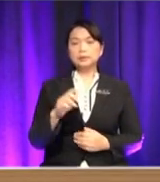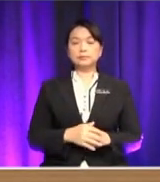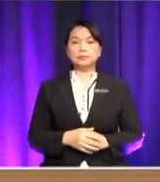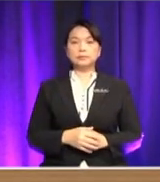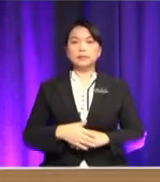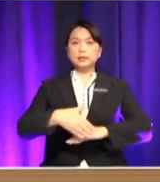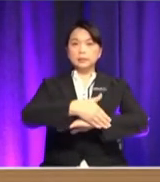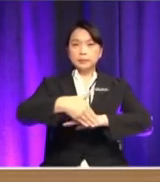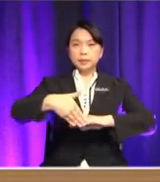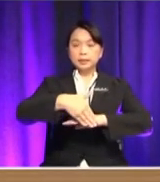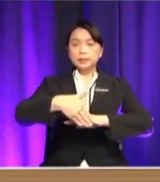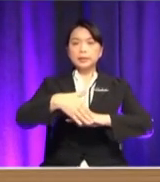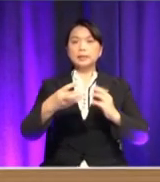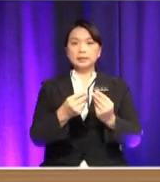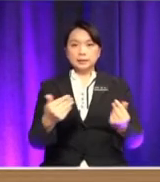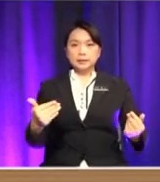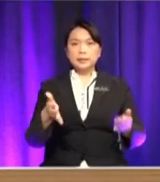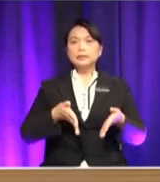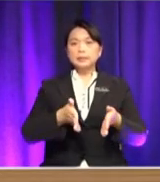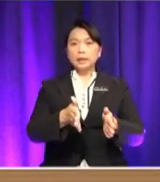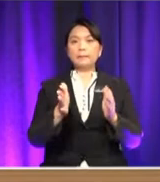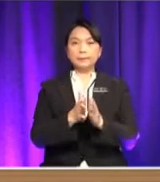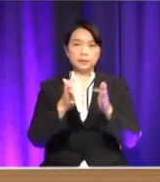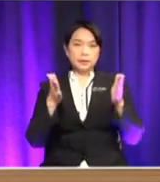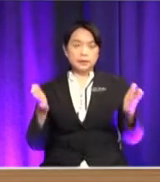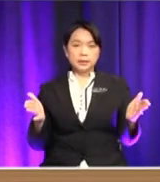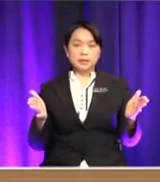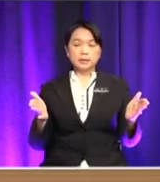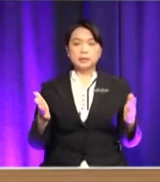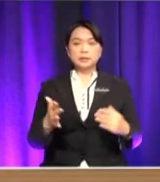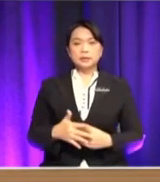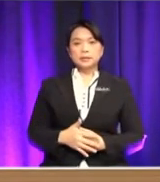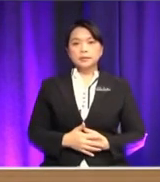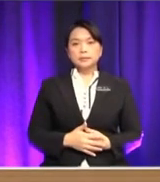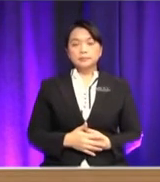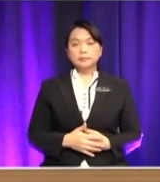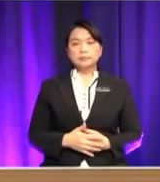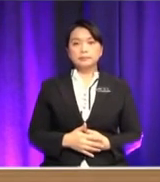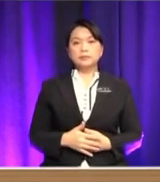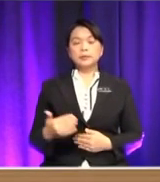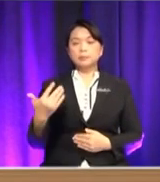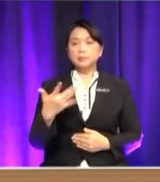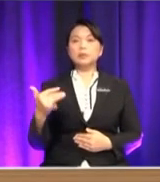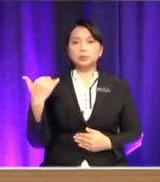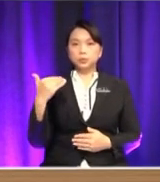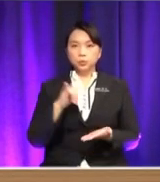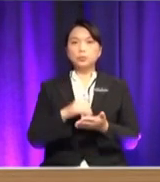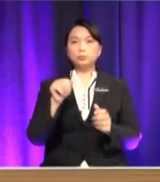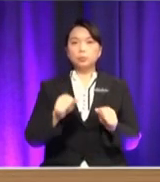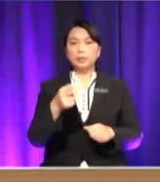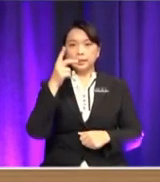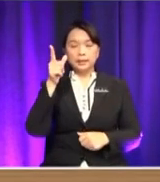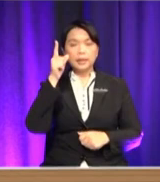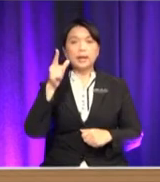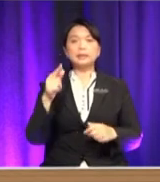dalam besar ada juga eh kemudahan-kemudahan yang berdekatan seperti masjid kejar Once